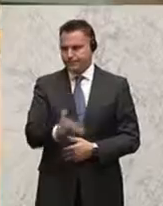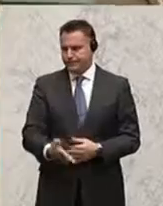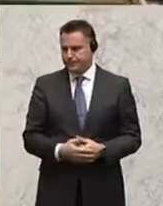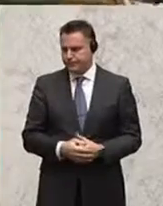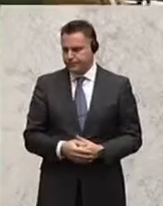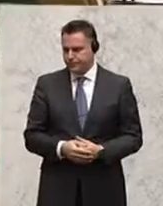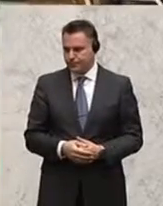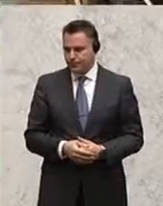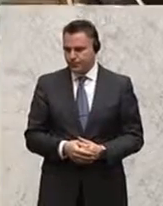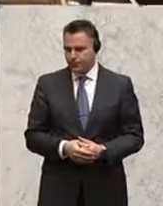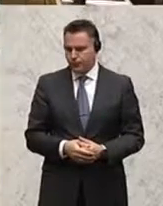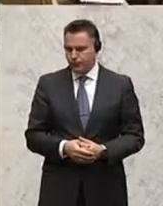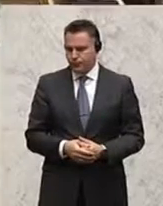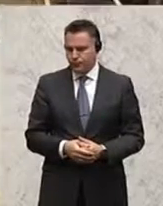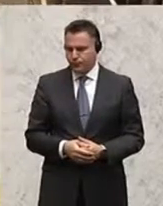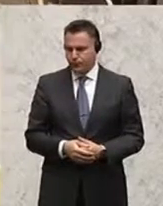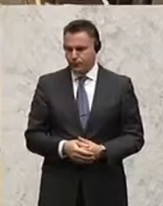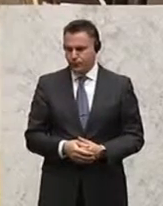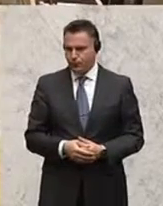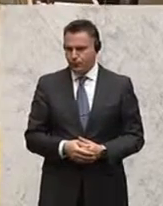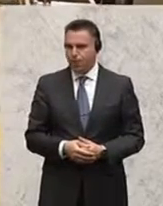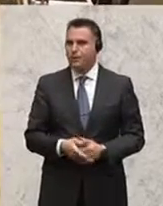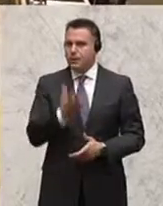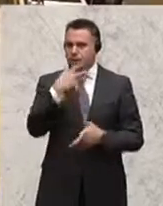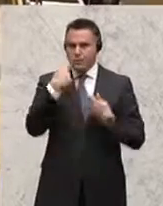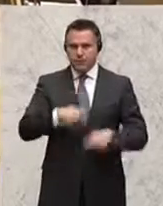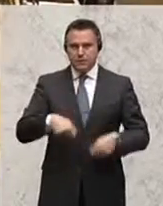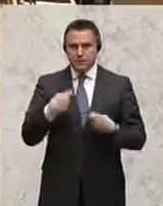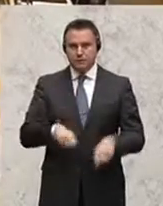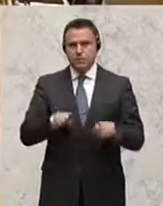Treibhausgasausstoß als Zielvorgabe bezeichnet Werner Neubauer von der FPÖ als Träumerei.